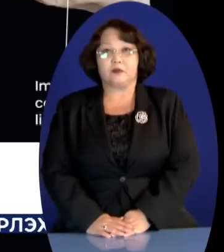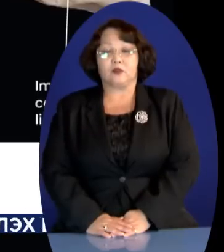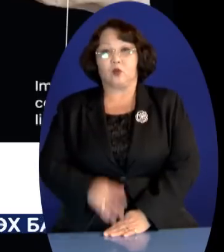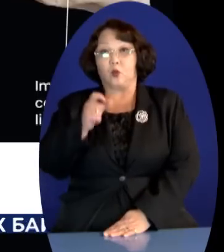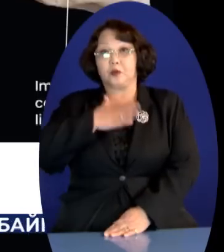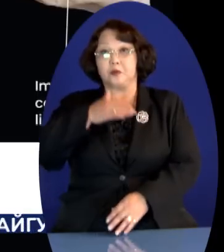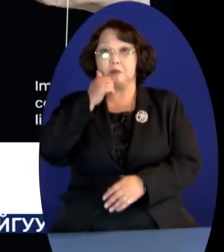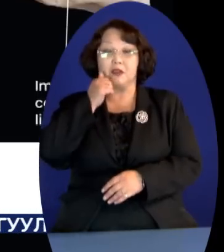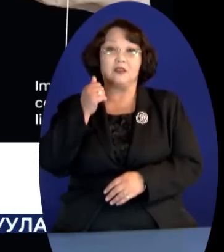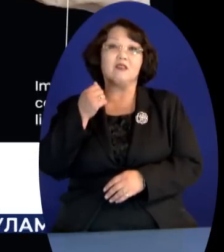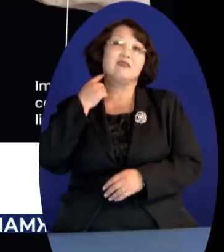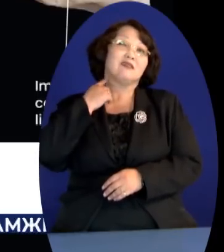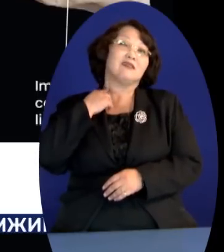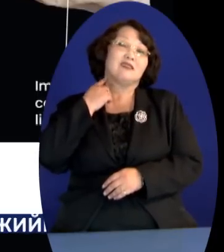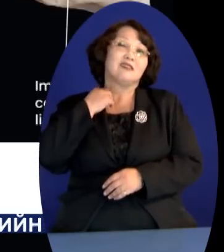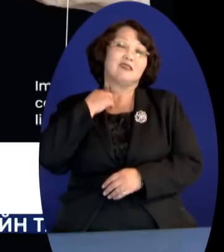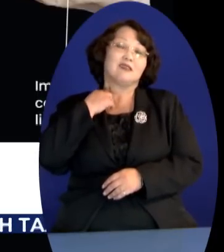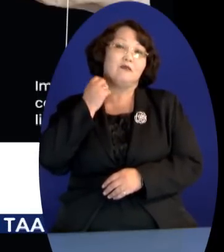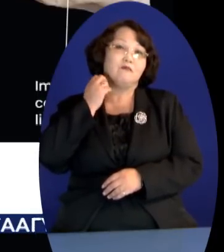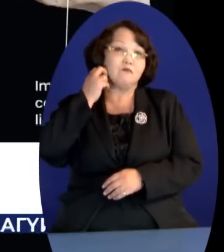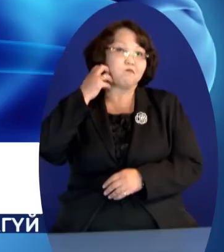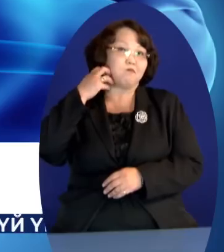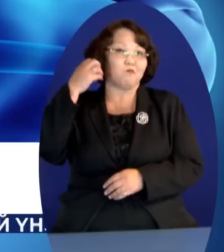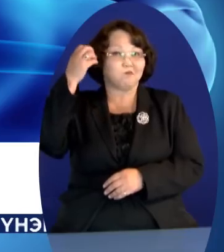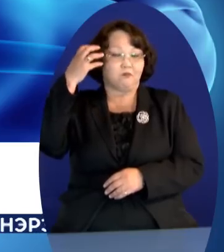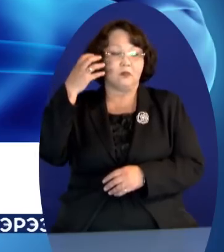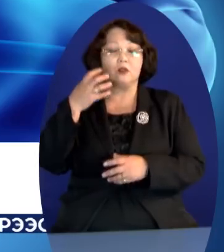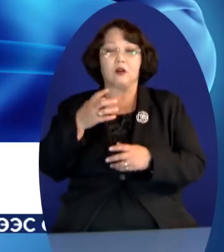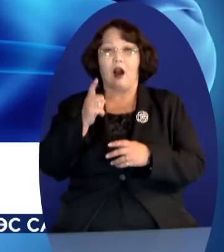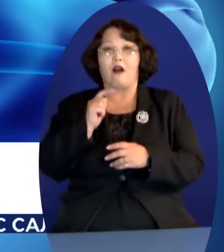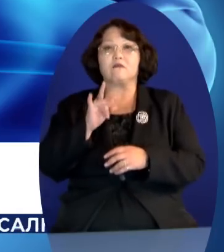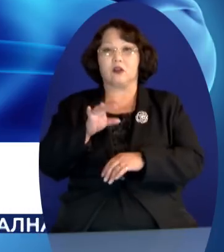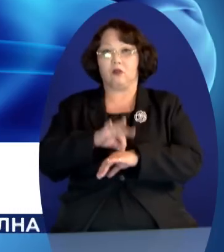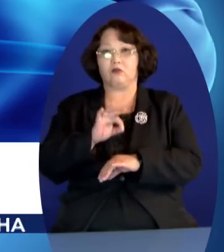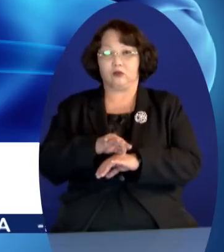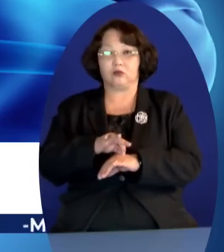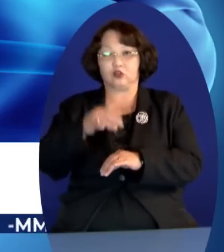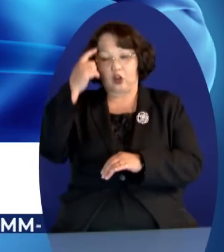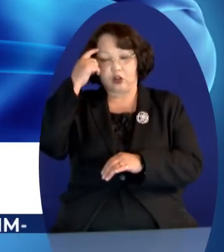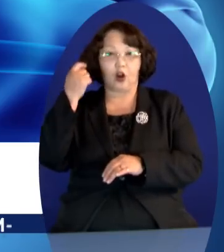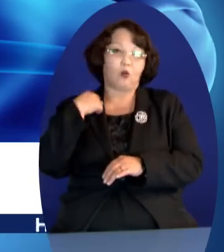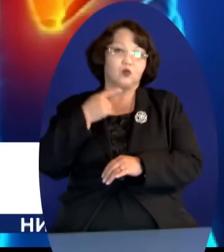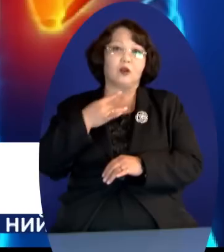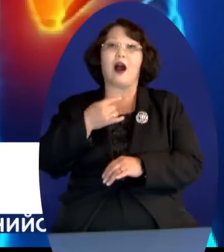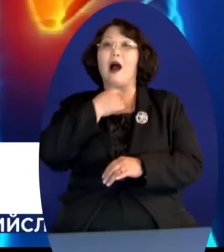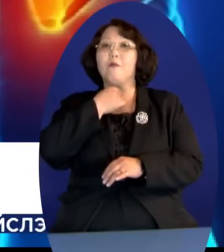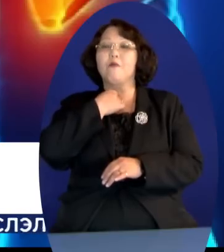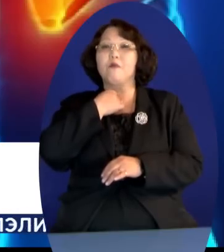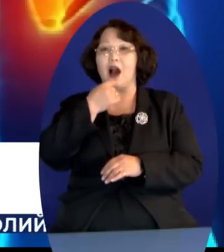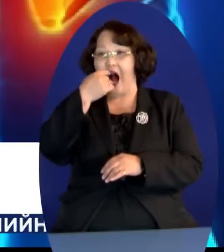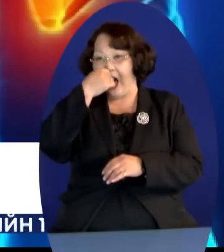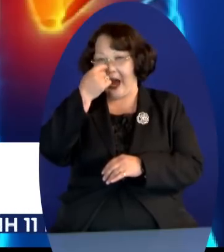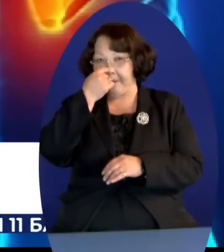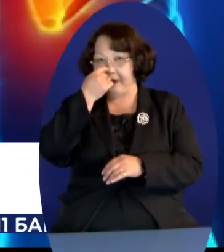Хүний биеийн эгэмнээс дээш илэрсэн хавдрыг толгой хүзууны байрлалтай хавдар гэж үздэг. Жишээлбэл амны хөндө, хамар түүний дайвар